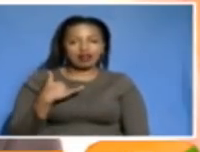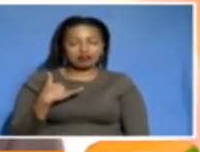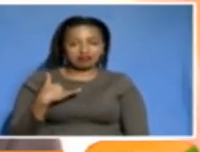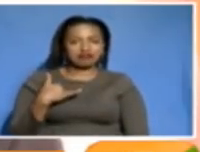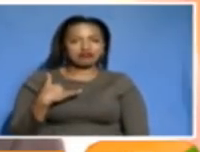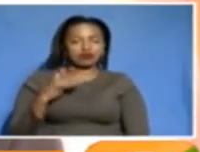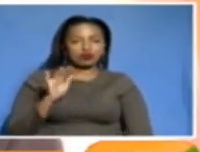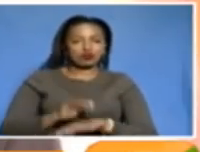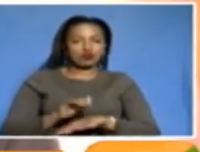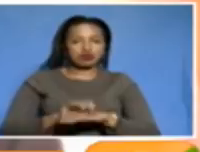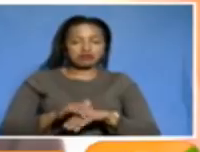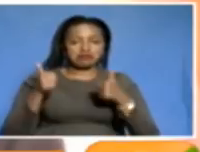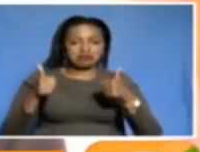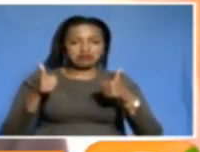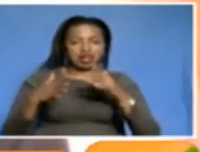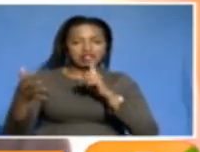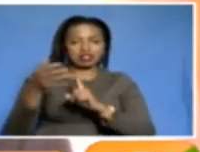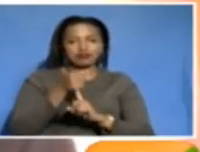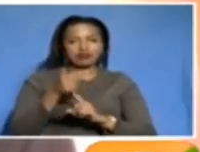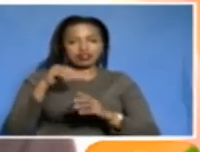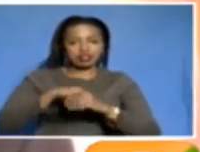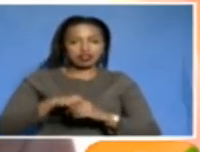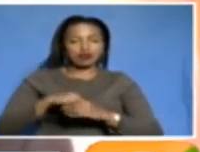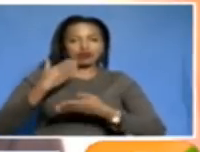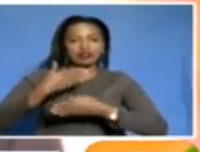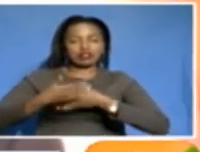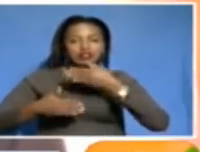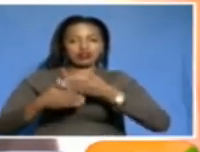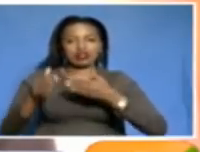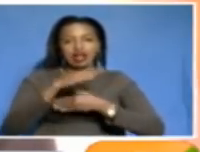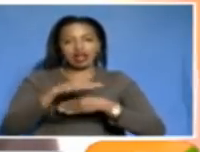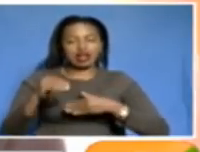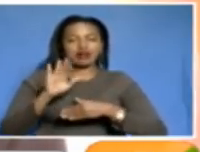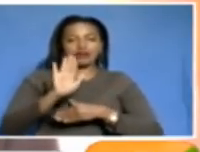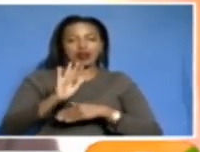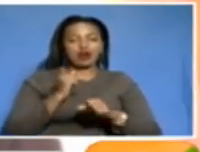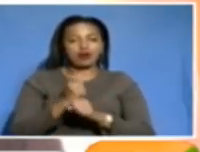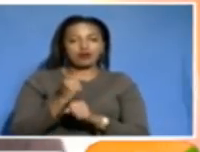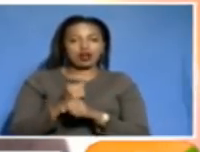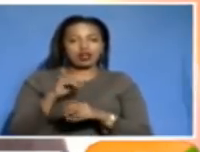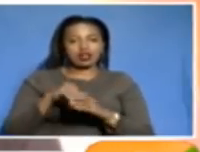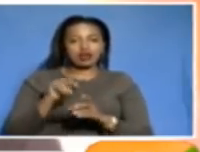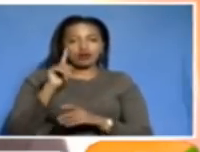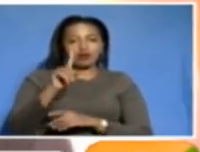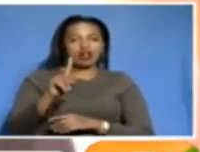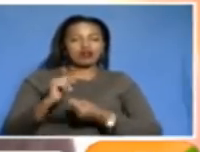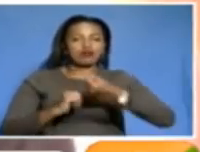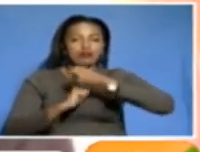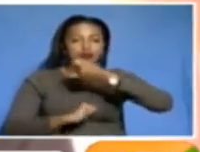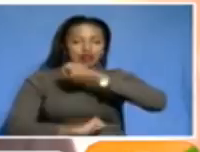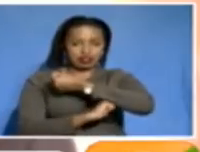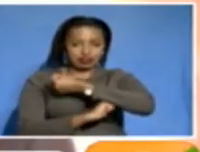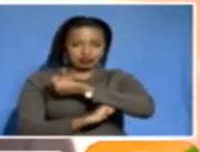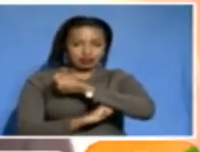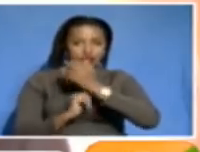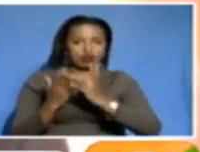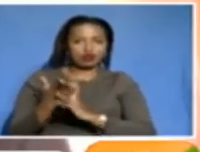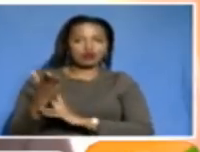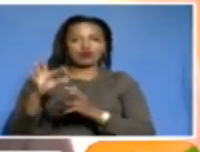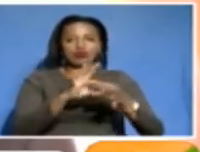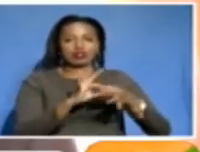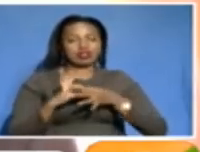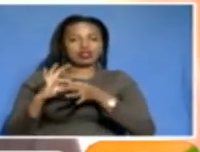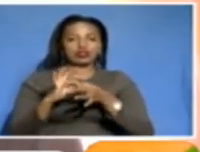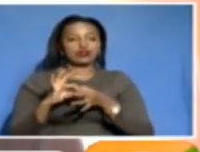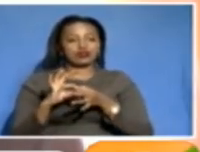in terms of the construction and operationalization of one-stop border posts through coordination by the